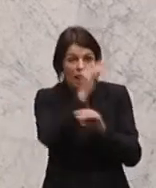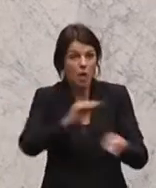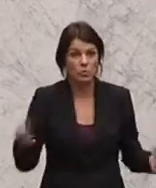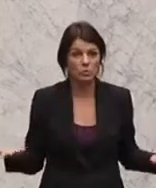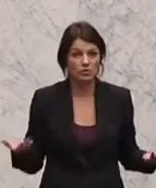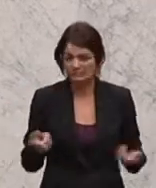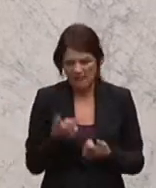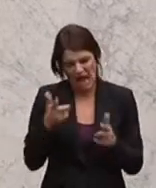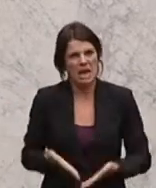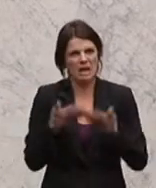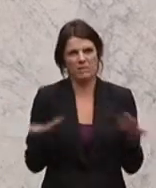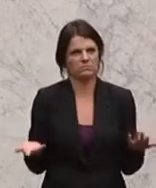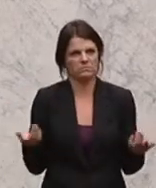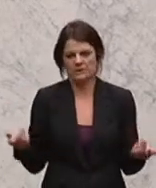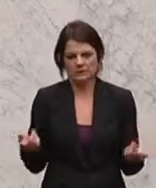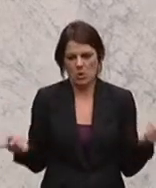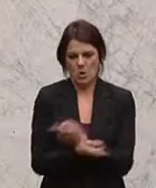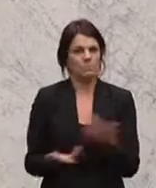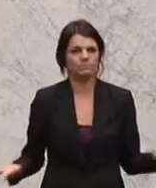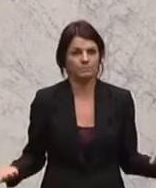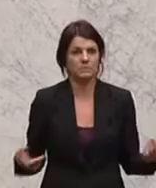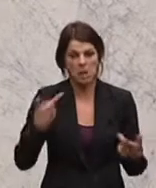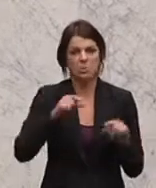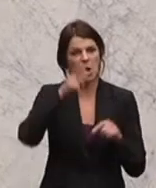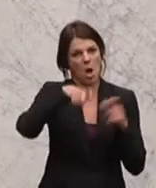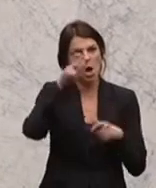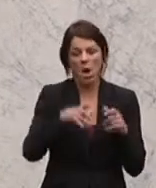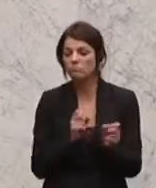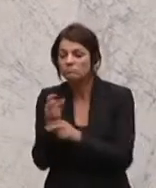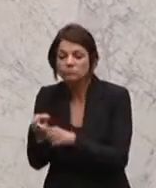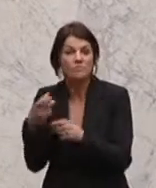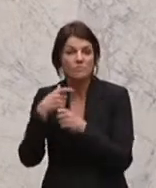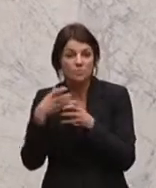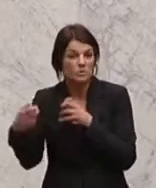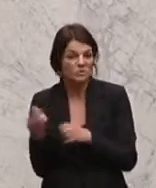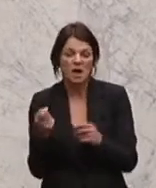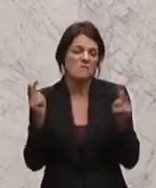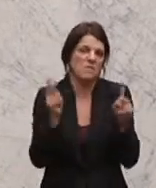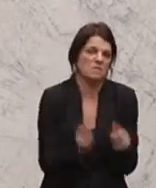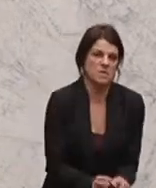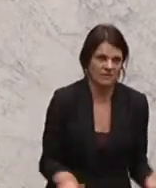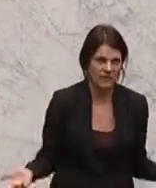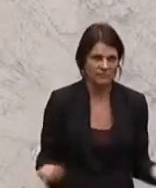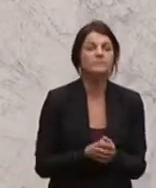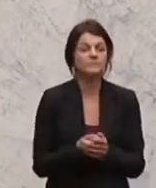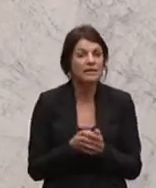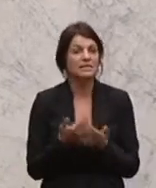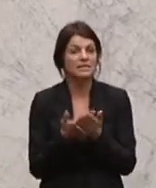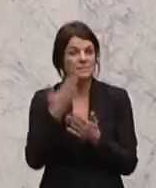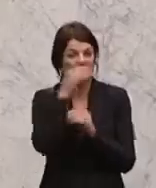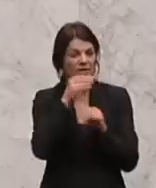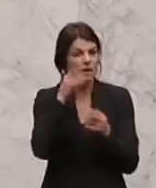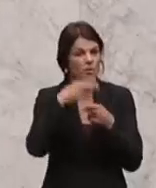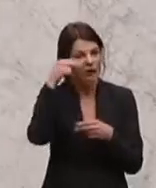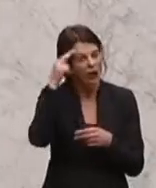im Gegenteil, auch natürlich sinken dann die Zahl der Fahrgäste. Und deshalb, sehr geehrte Damen und Herren, ist